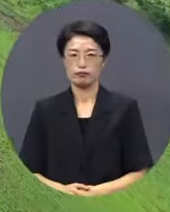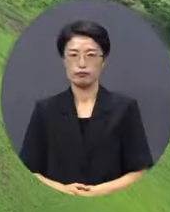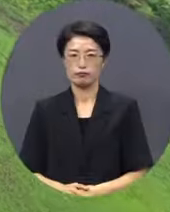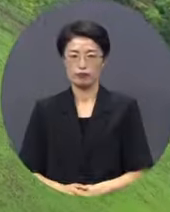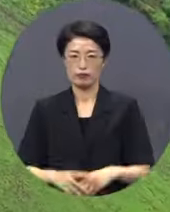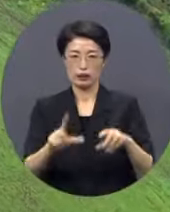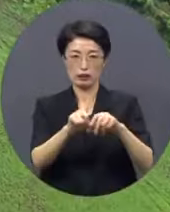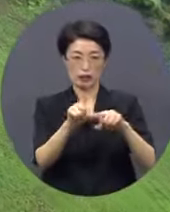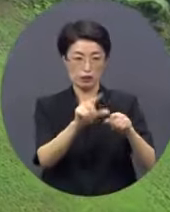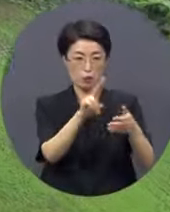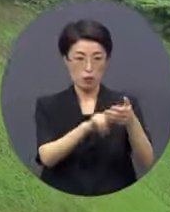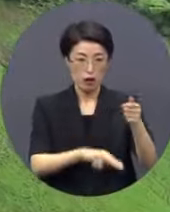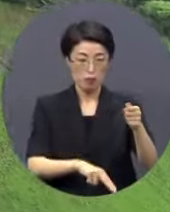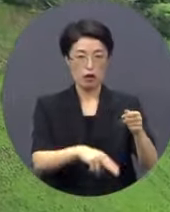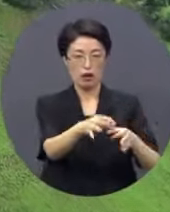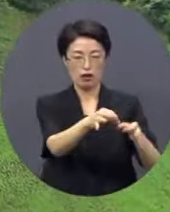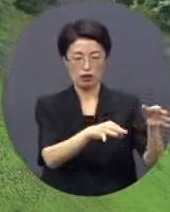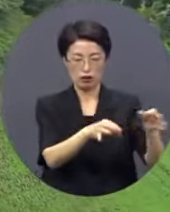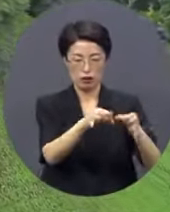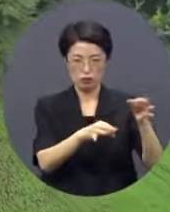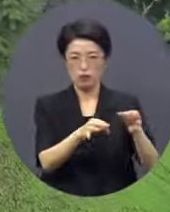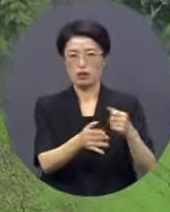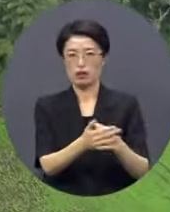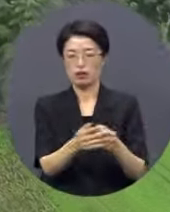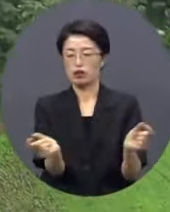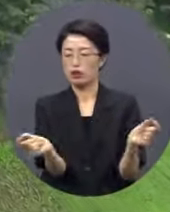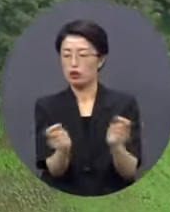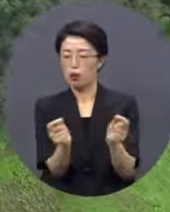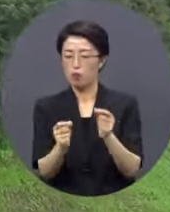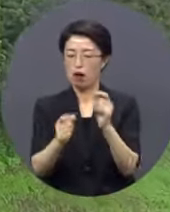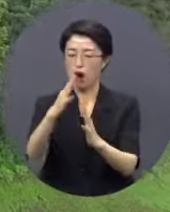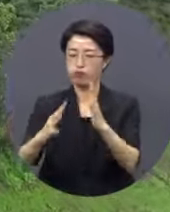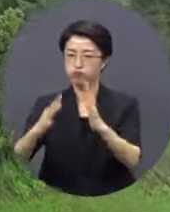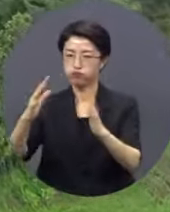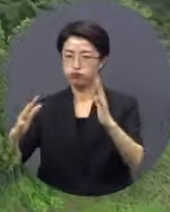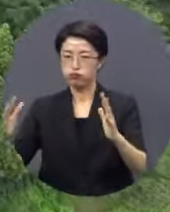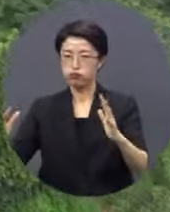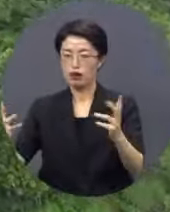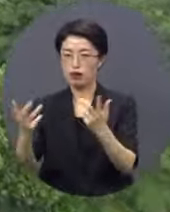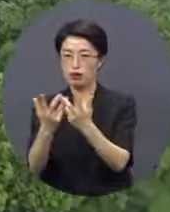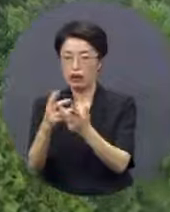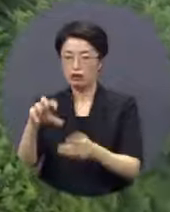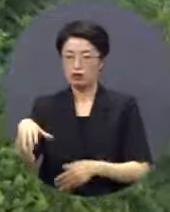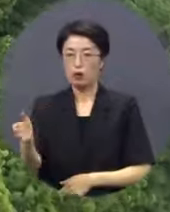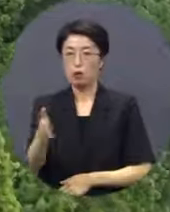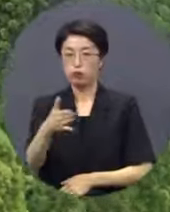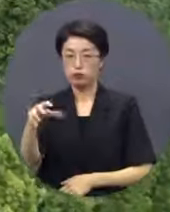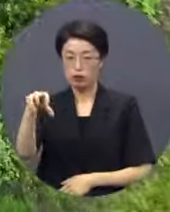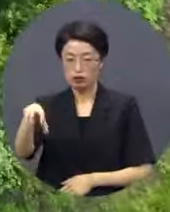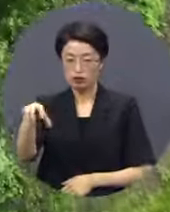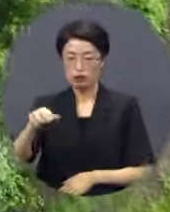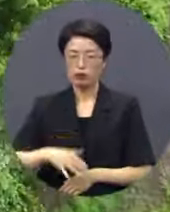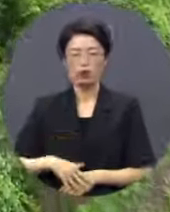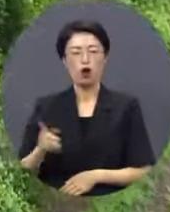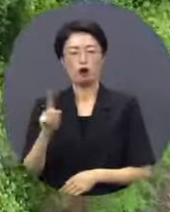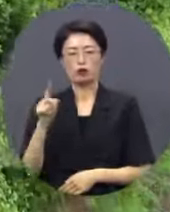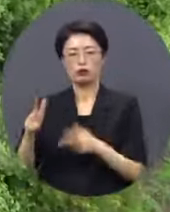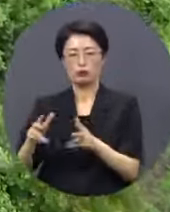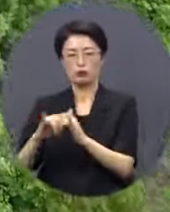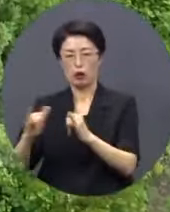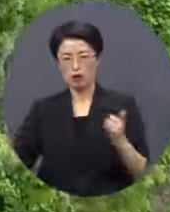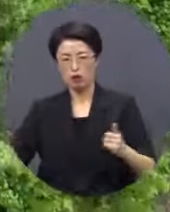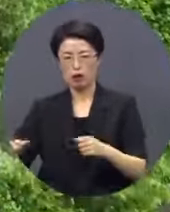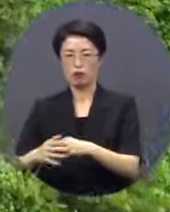가스 판매 업소 옆 나무와 수풀이 무성한 부지. 지난달 한 사업자가 연면적 580여 제곱미터